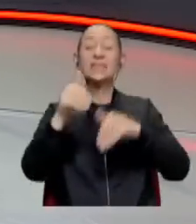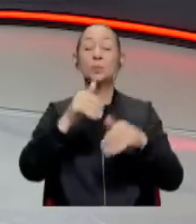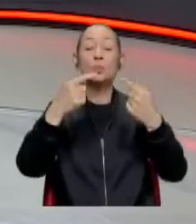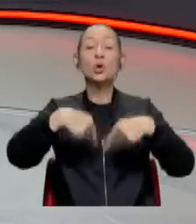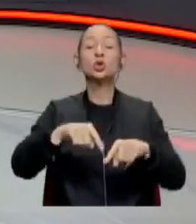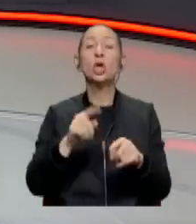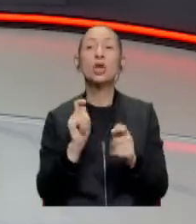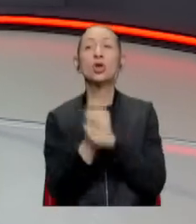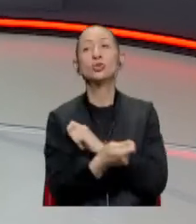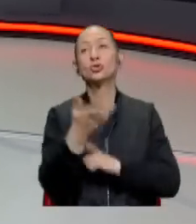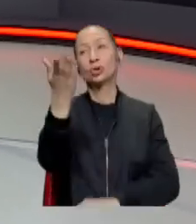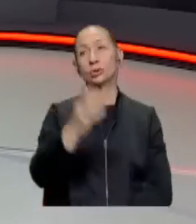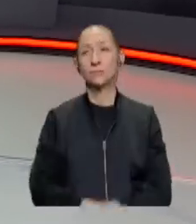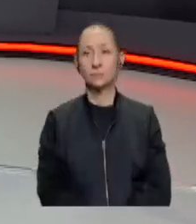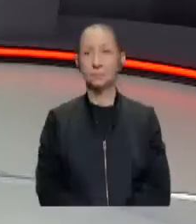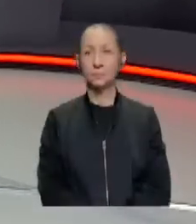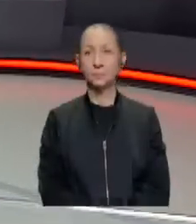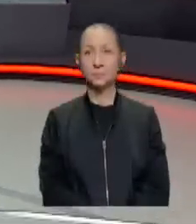bürosuna dönmüş Efendim buyurun